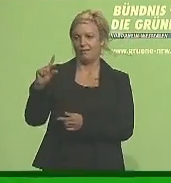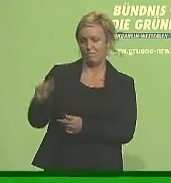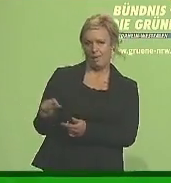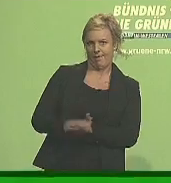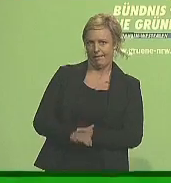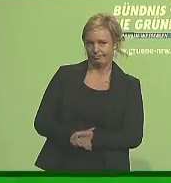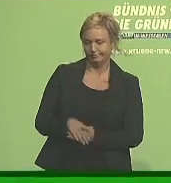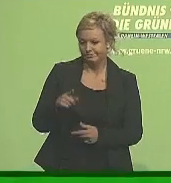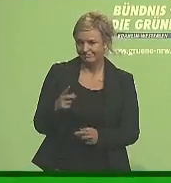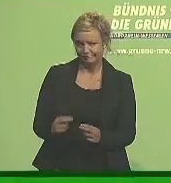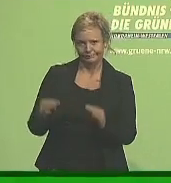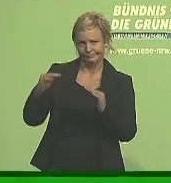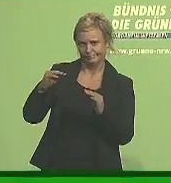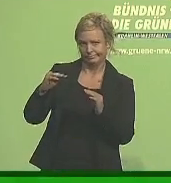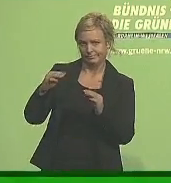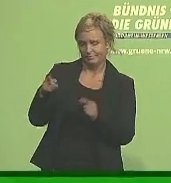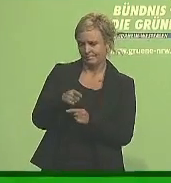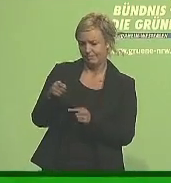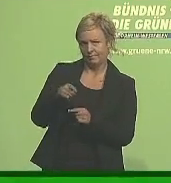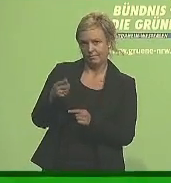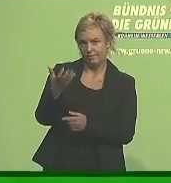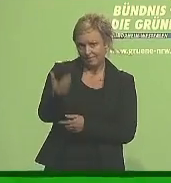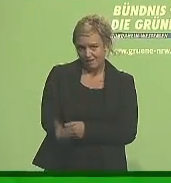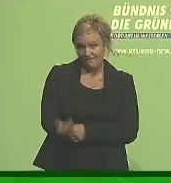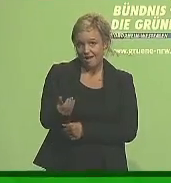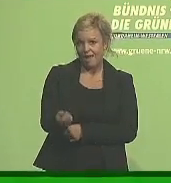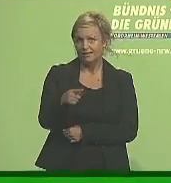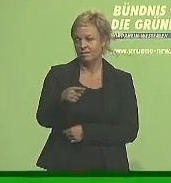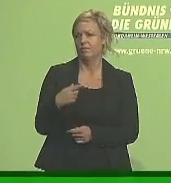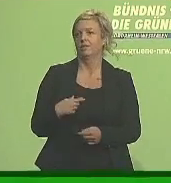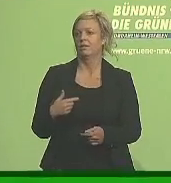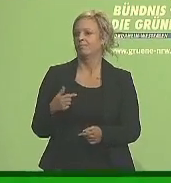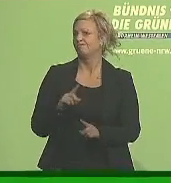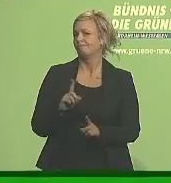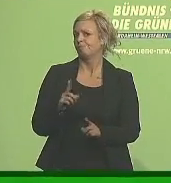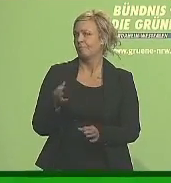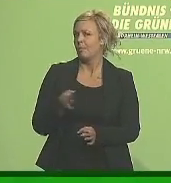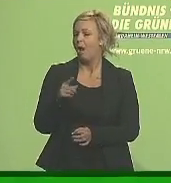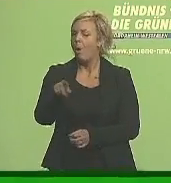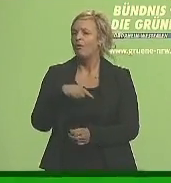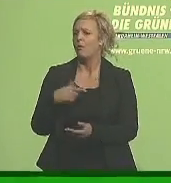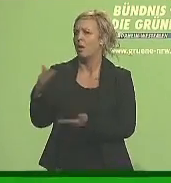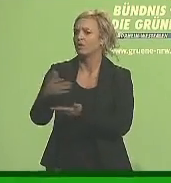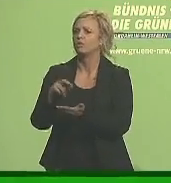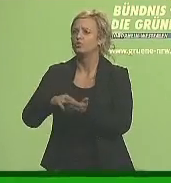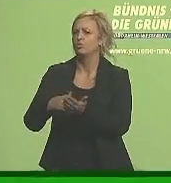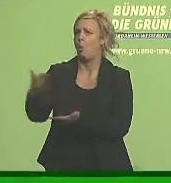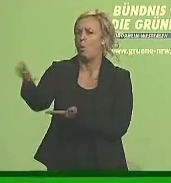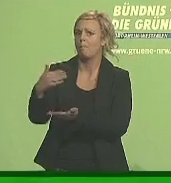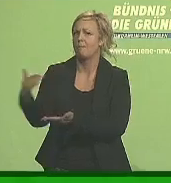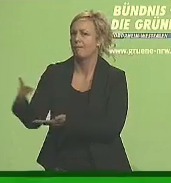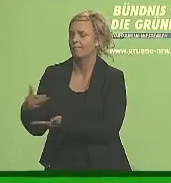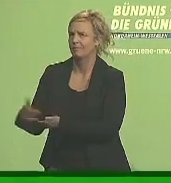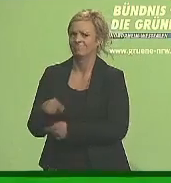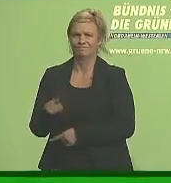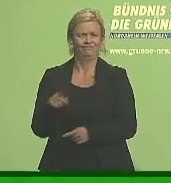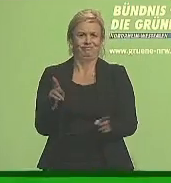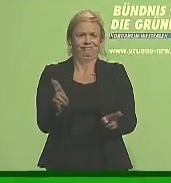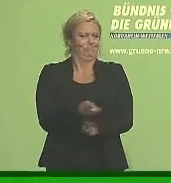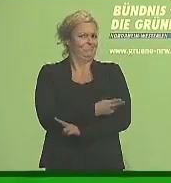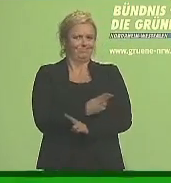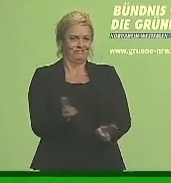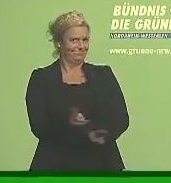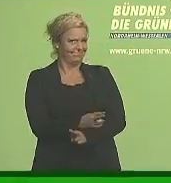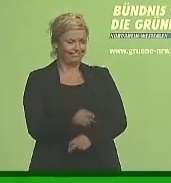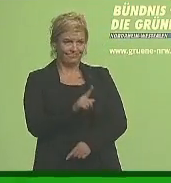entstehende Differenz schlägt sich in den Beschaffungskosten nieder. Das kann doch wohl überhaupt nicht sein, dass das dann auch noch